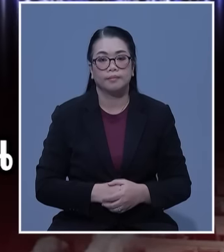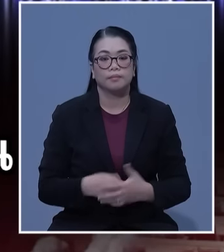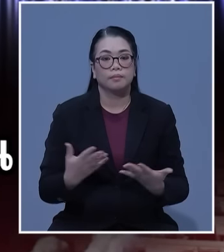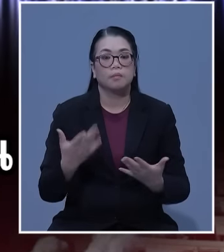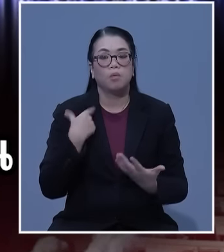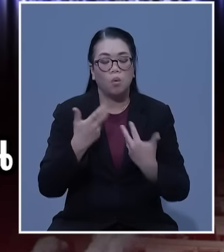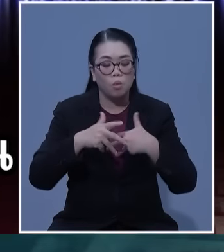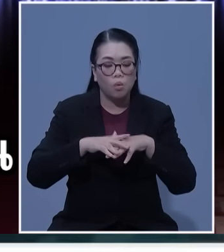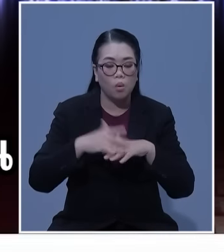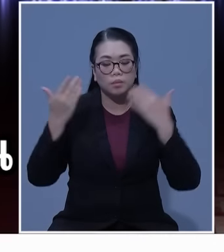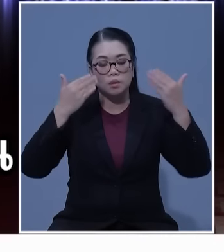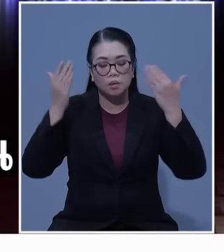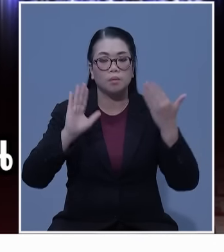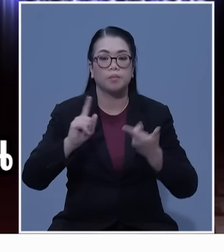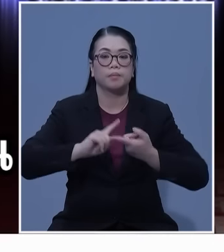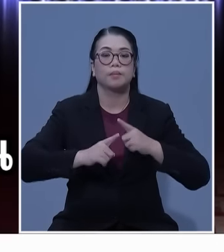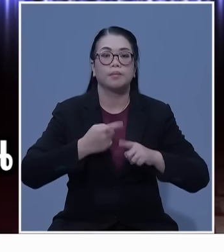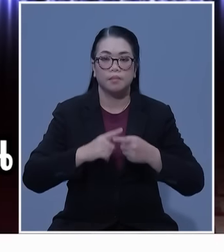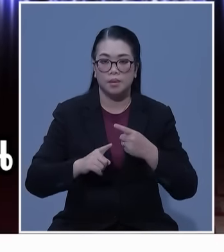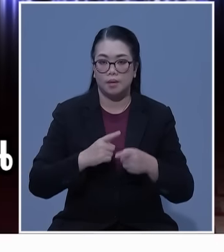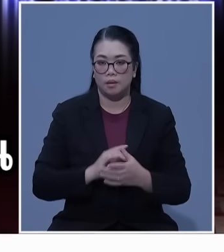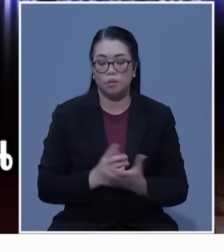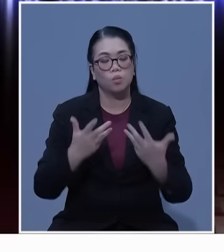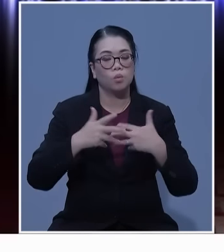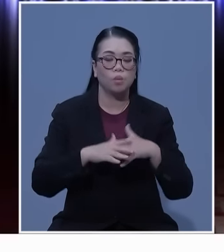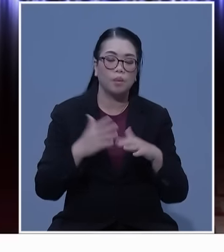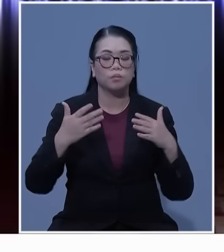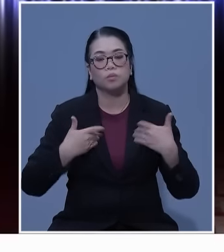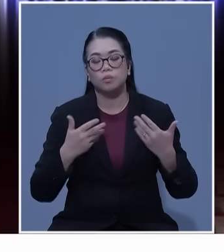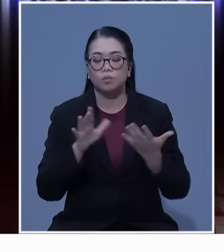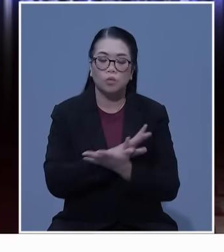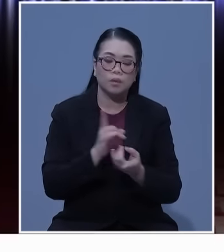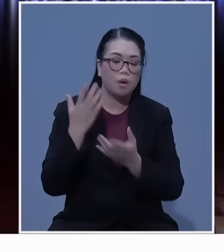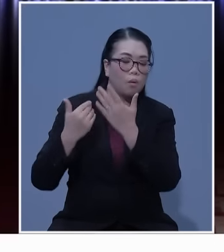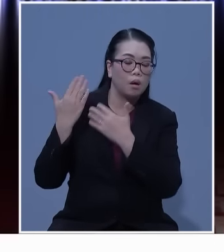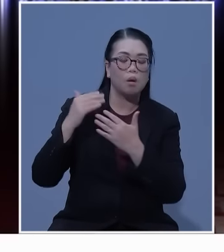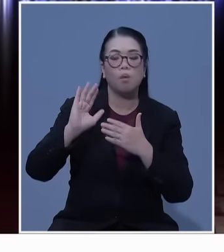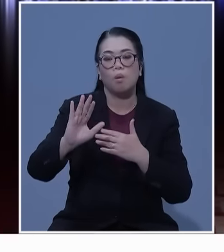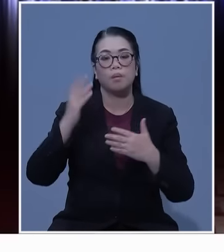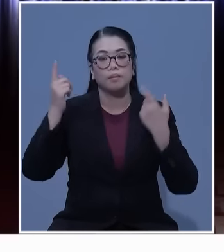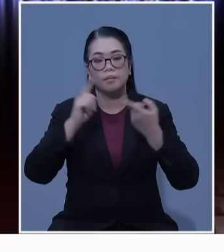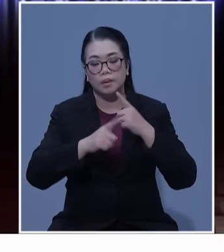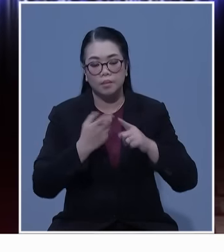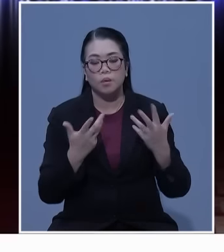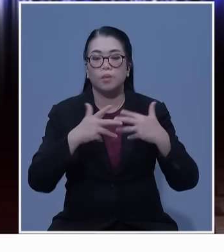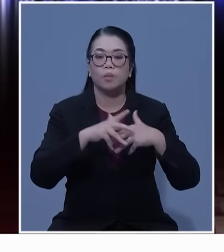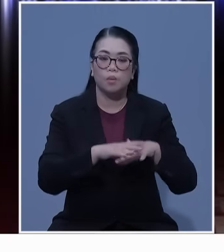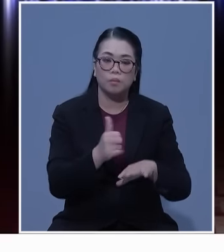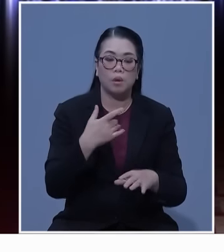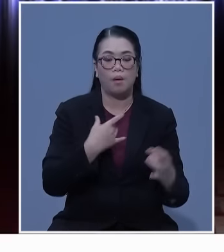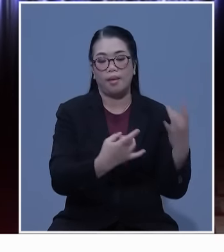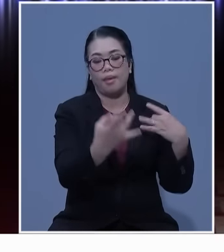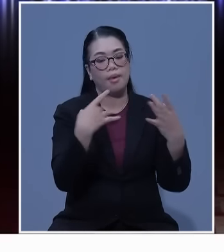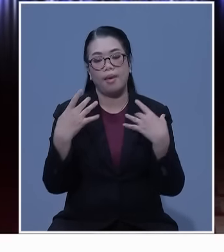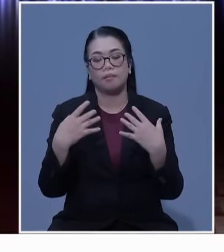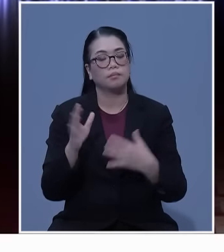การไปร่วมงานประเพณีของเพื่อนหรือของคนที่ดิฉันรู้จักเนี่ยมันกระทำได้นะคะแต่จะมาใส่ไรยกัน